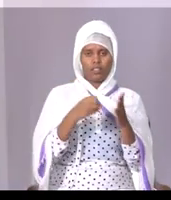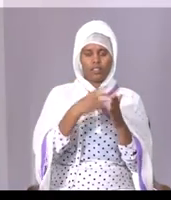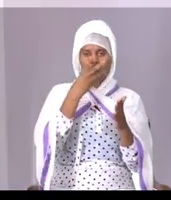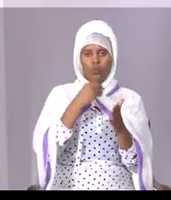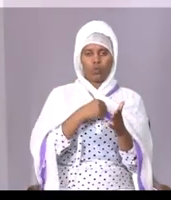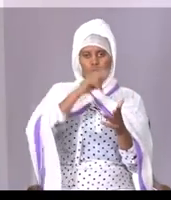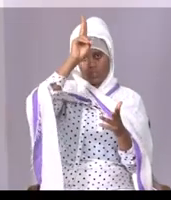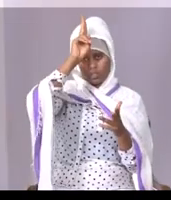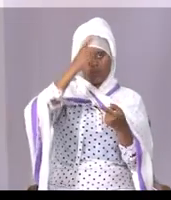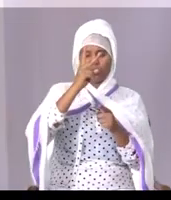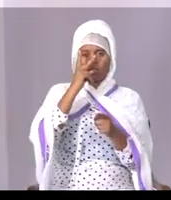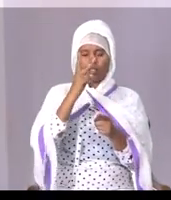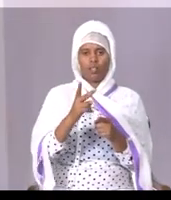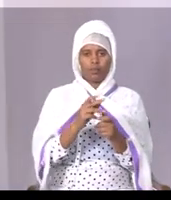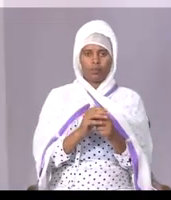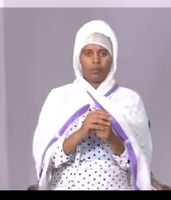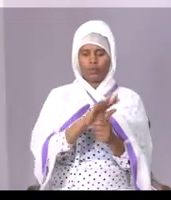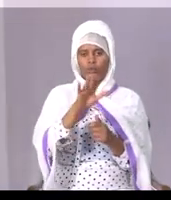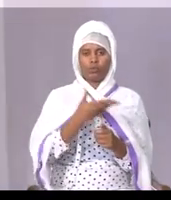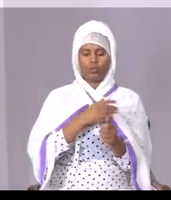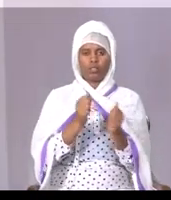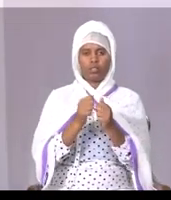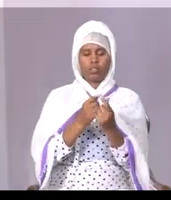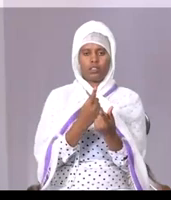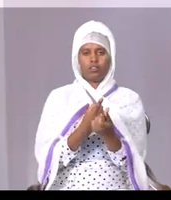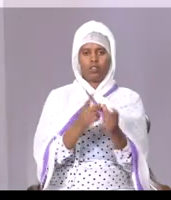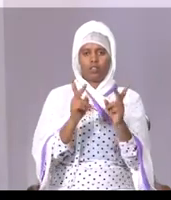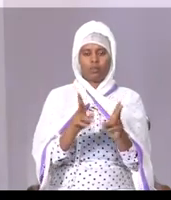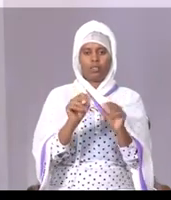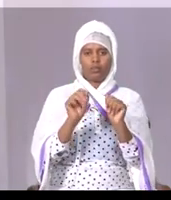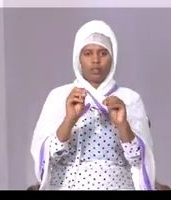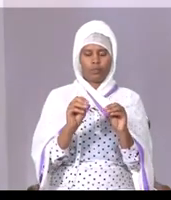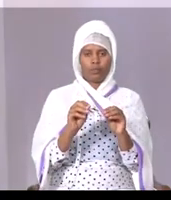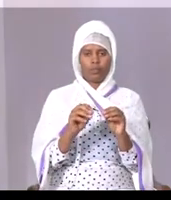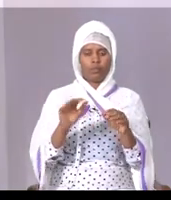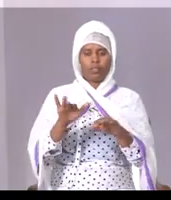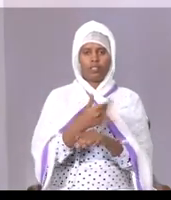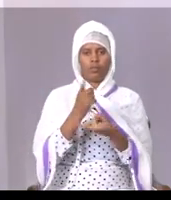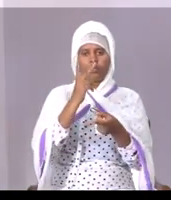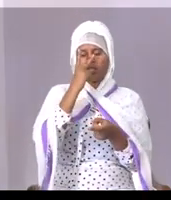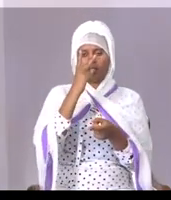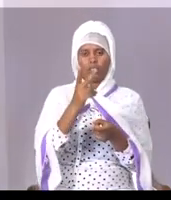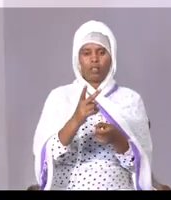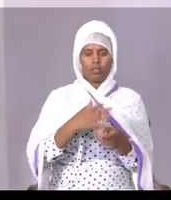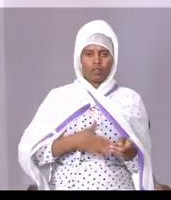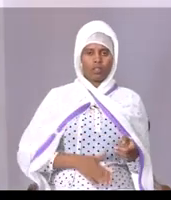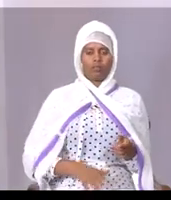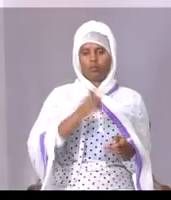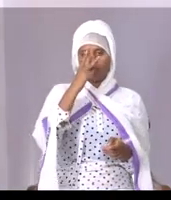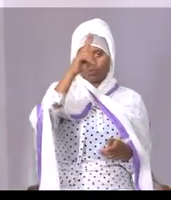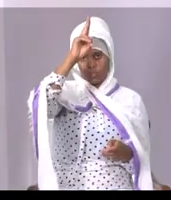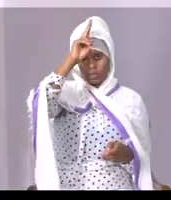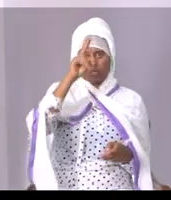እዩ ንገዛ እርሱ ንሰይጣን እውን ኣብ መቅዲ ወንጌል ተናግ ሰይጣን እዚ ነገራት እዚ ብዙሕ ነገር ዘደናግሮ ከም ዝነበረ ይግለፅ እዩ ምክንያቱ ኣብዝሓለፈ እውን ተገሊፅ እዩ